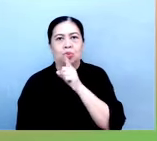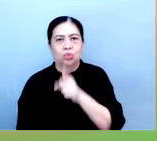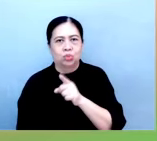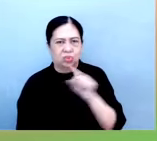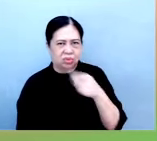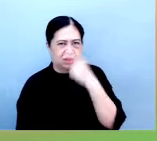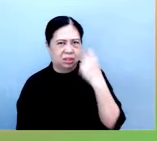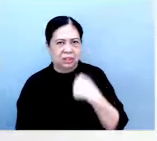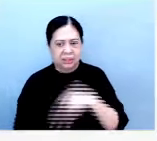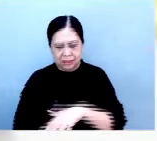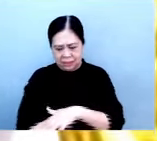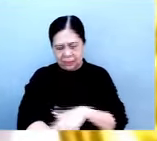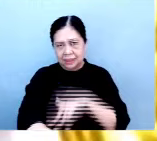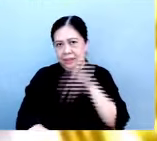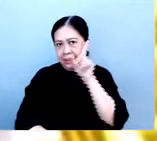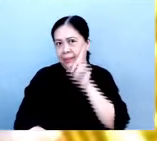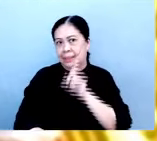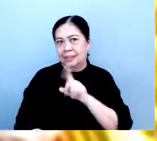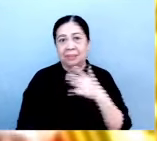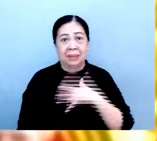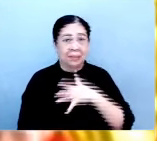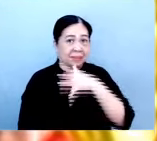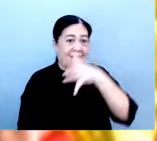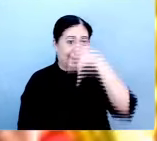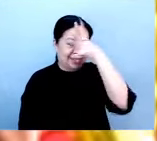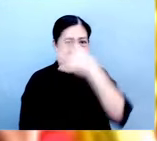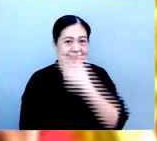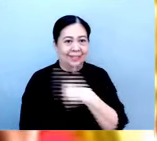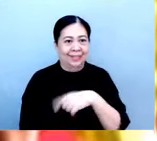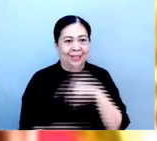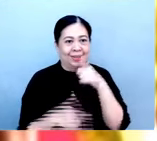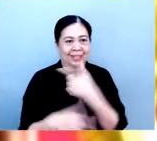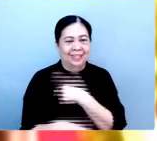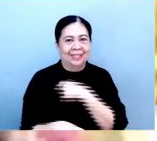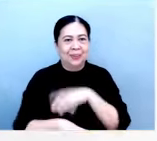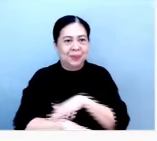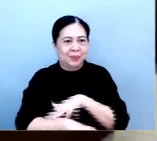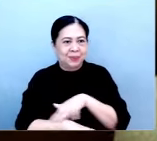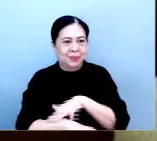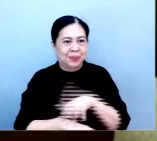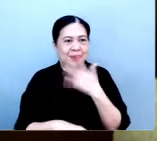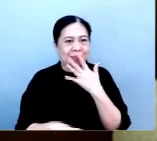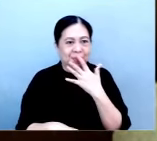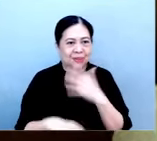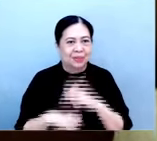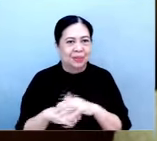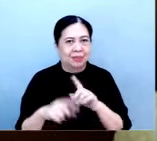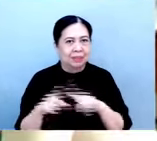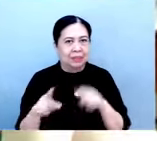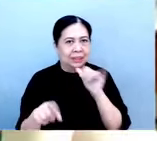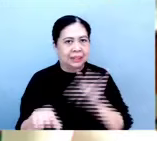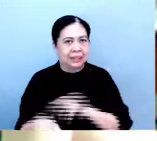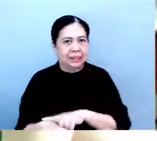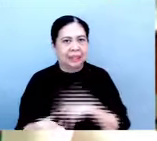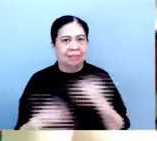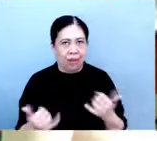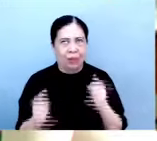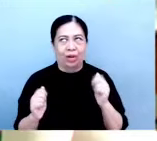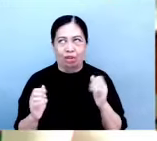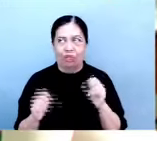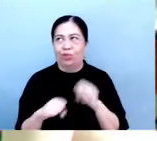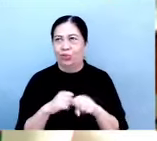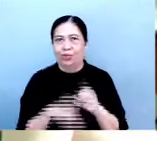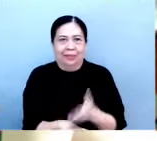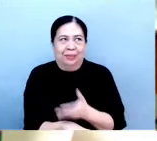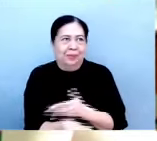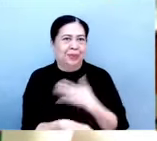balat natin, mga kastila naman yung mga magulang ko. Kaya parang mapusha yung color ng ano ko. Pero hindi ganito. Naka-aircon na kasi tayo kaya medyo